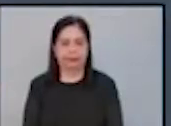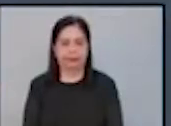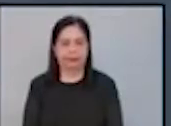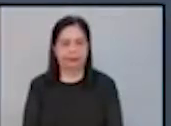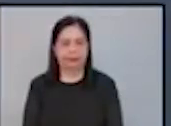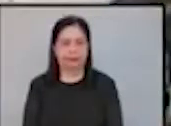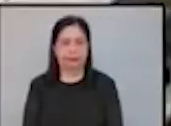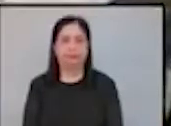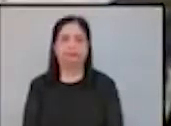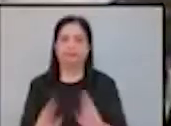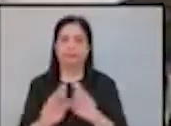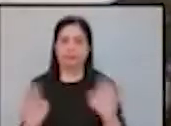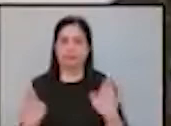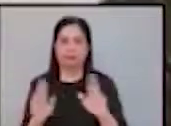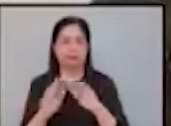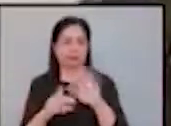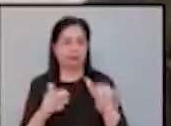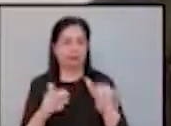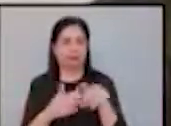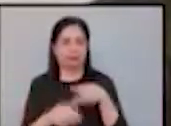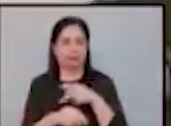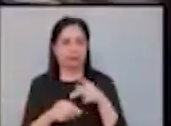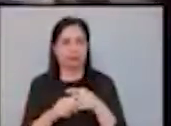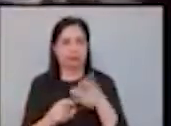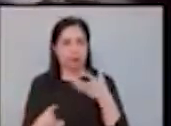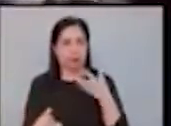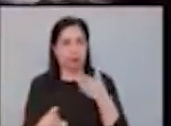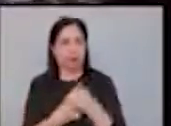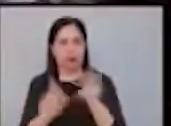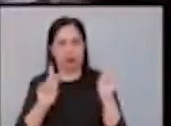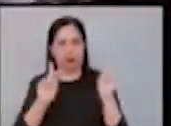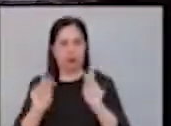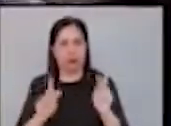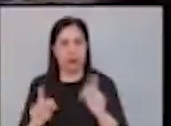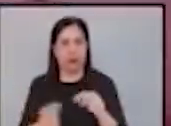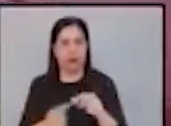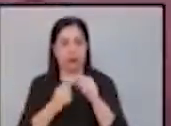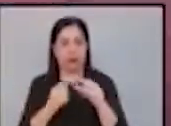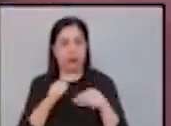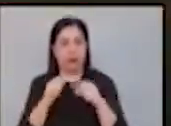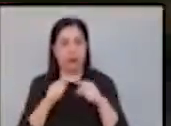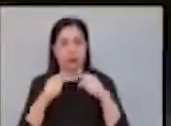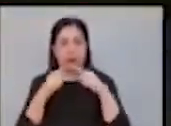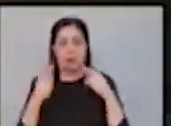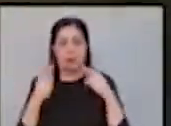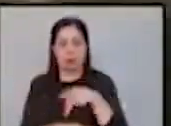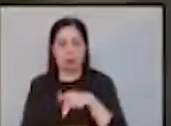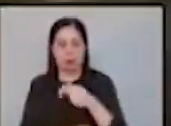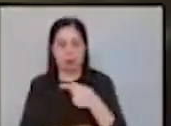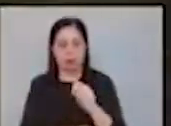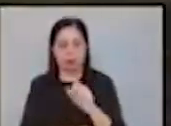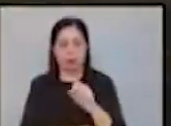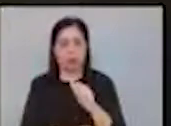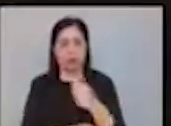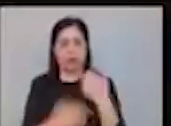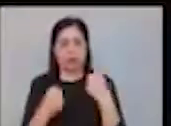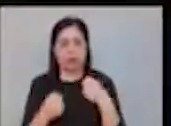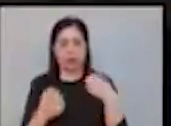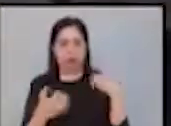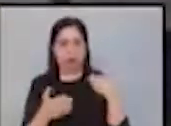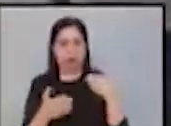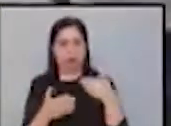Naghandaan ang buong bansa ang hagupit ng Super Typhoon Carding, lalo na nang ianunsyo ng pag-asa ang paglakas ng bagyo habang nasa